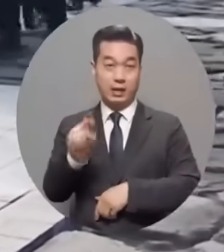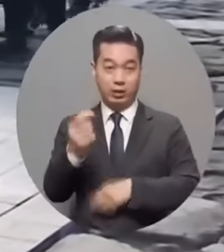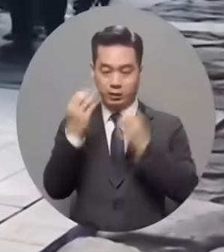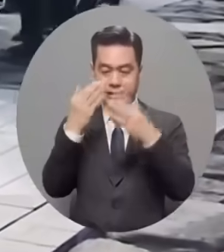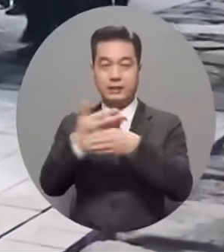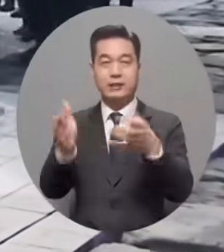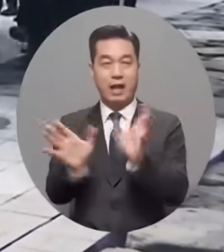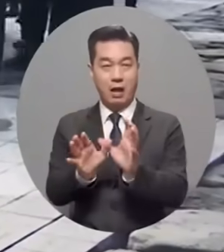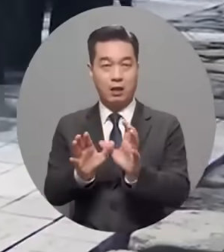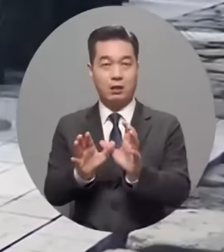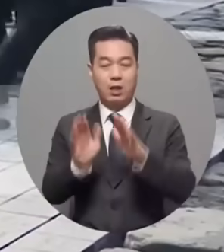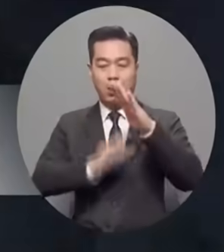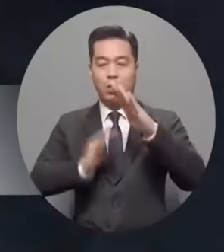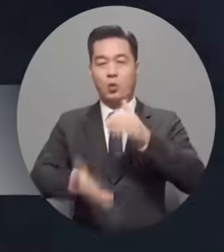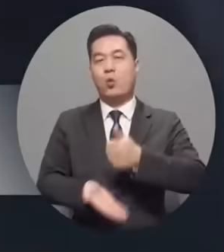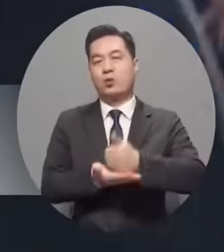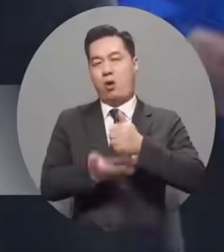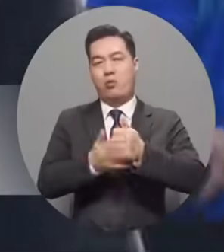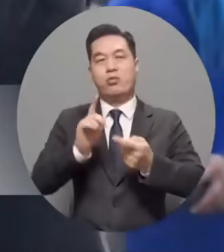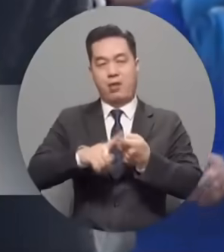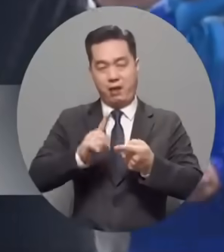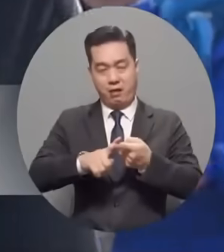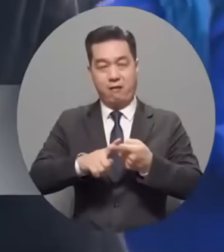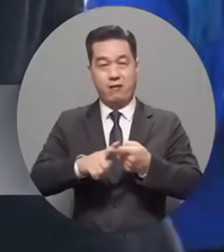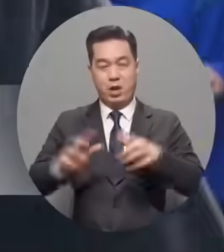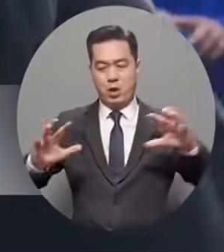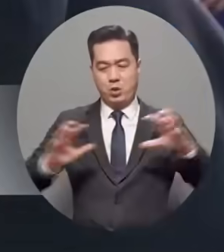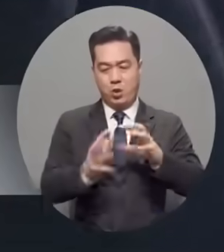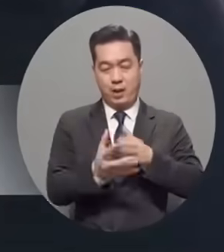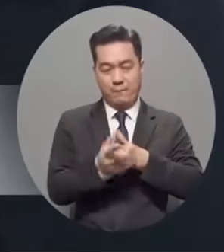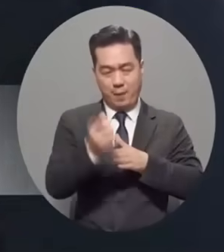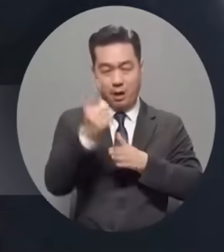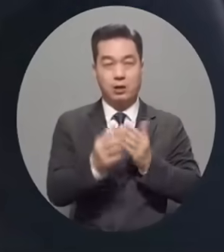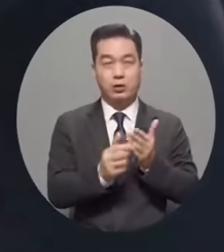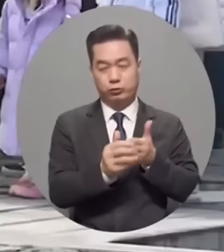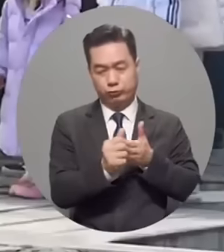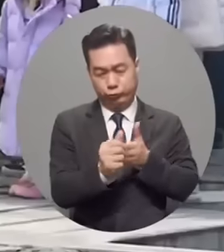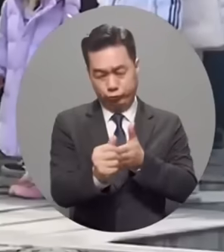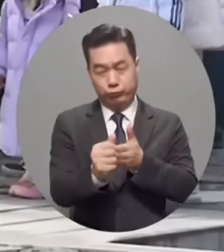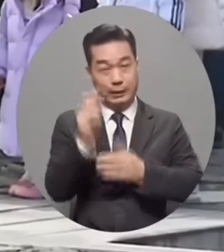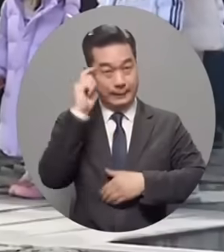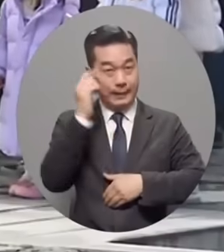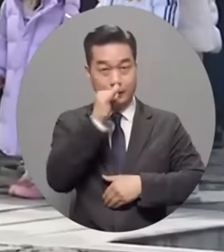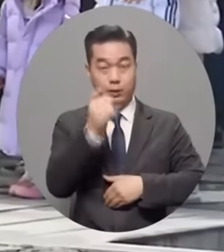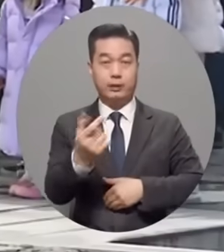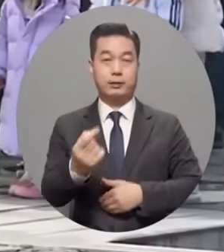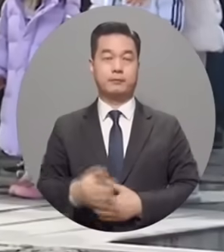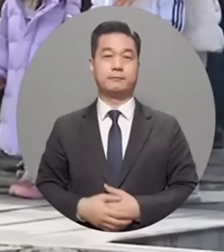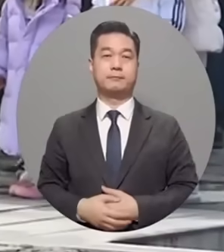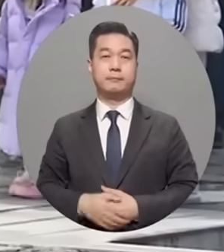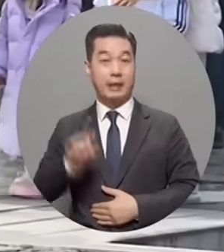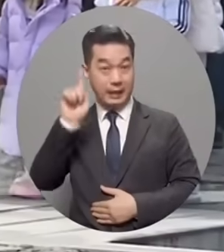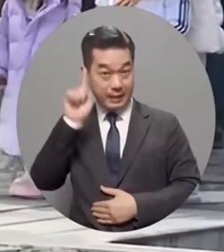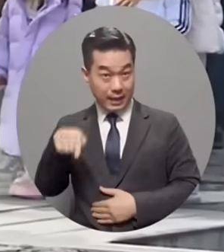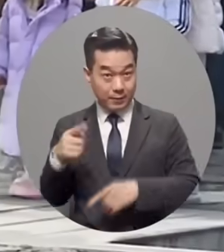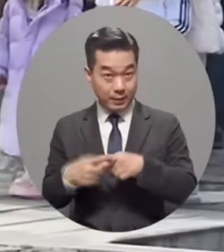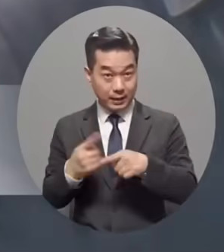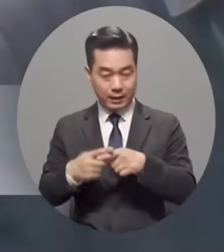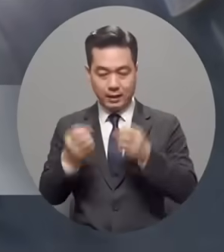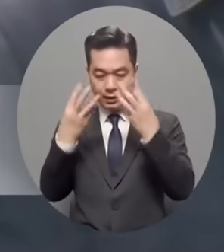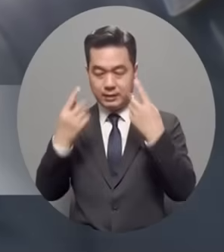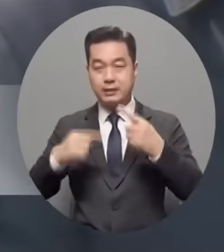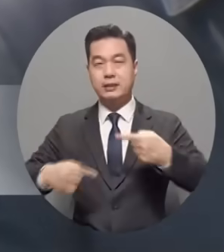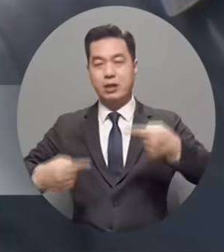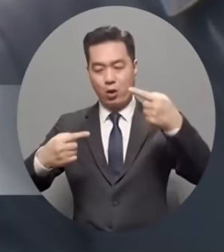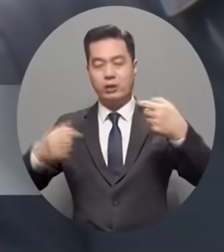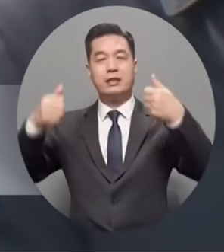속에서 정통성을 앞세워 통합을 주도하겠다는 뜻으로도 해석됐습니다. 내일은 역시 신년 인사를 겸해